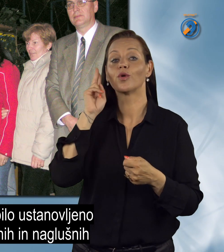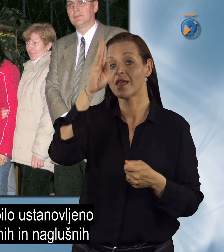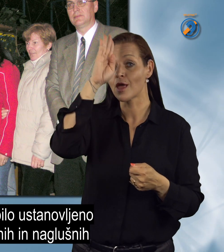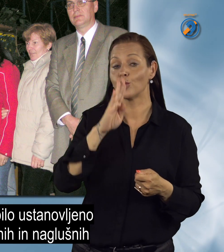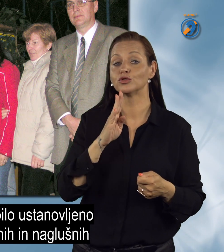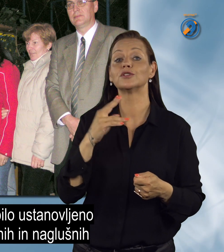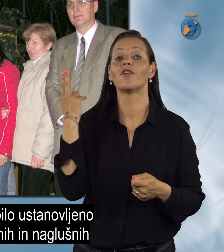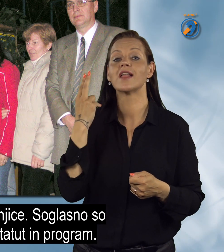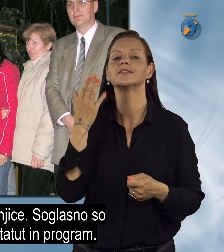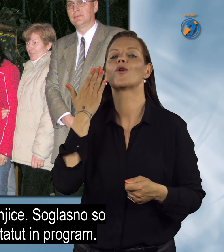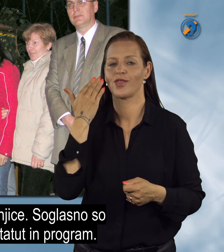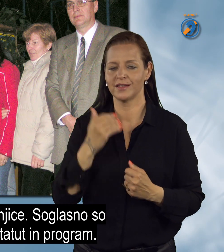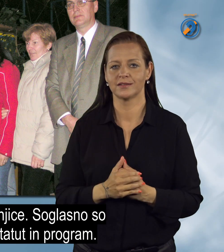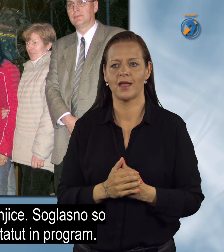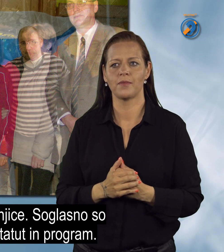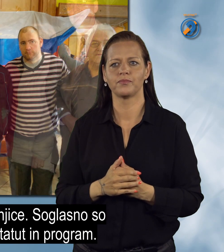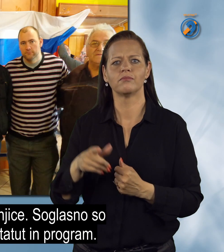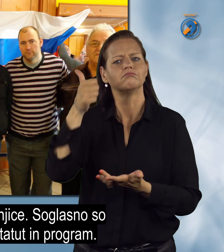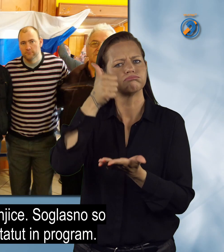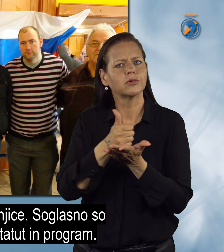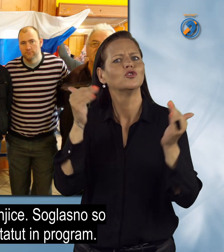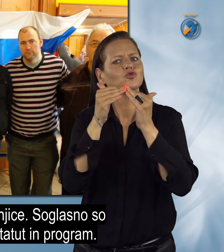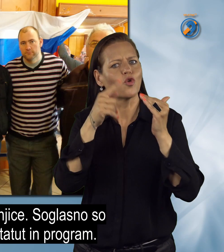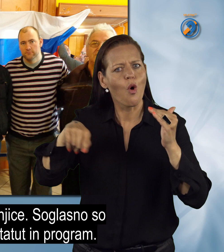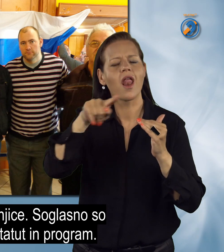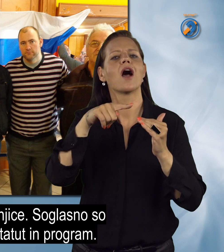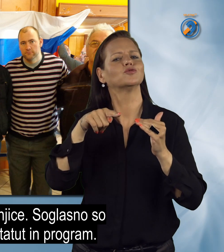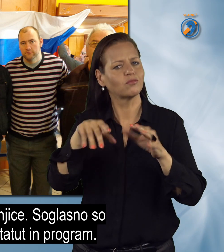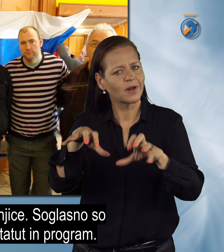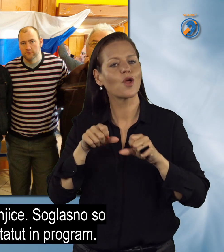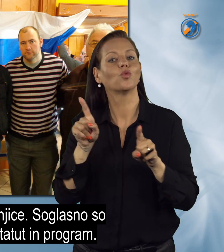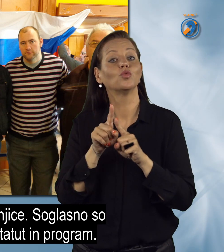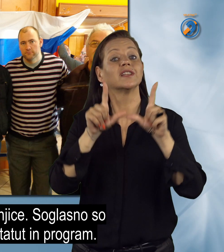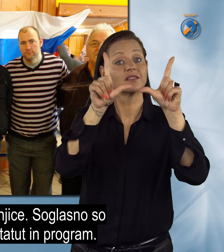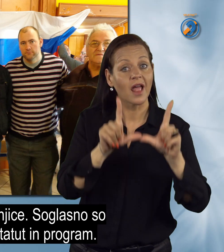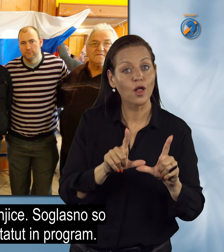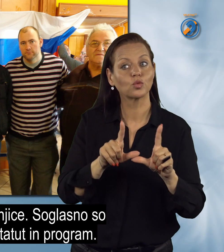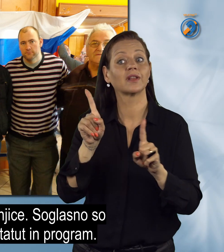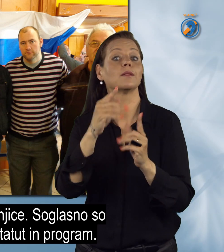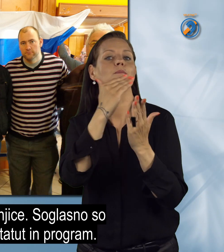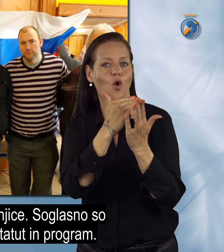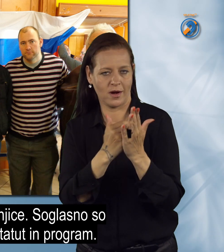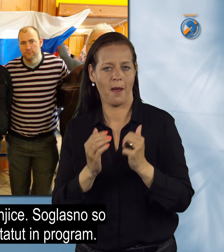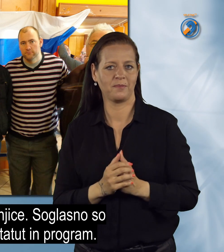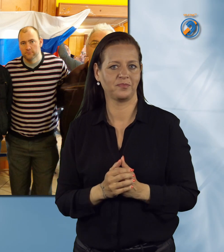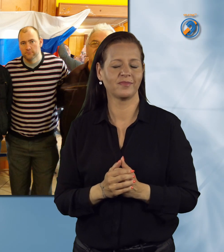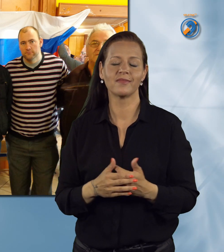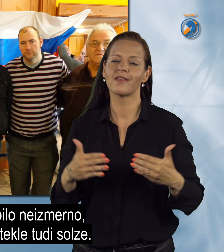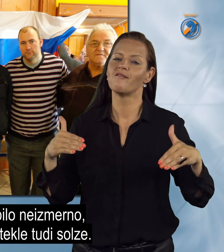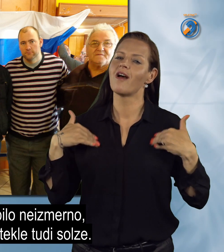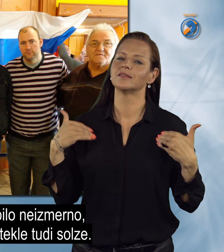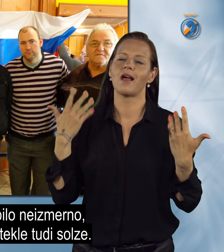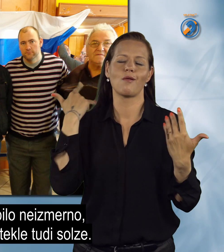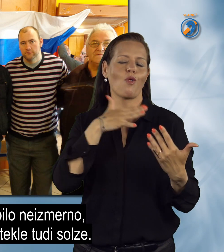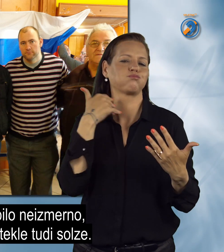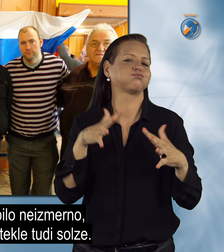Društvo gluhih in naglušnih Slovenske Konjice. Soglasno so sprejeli tudi statut in program.